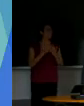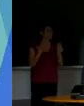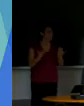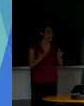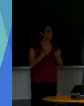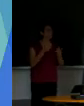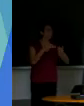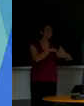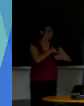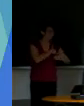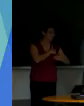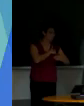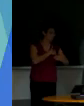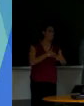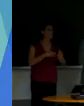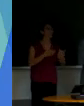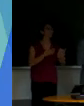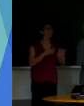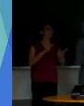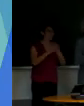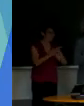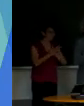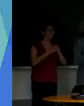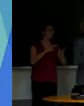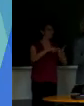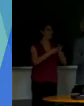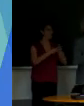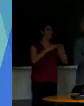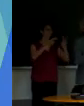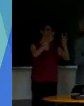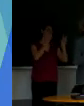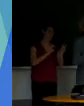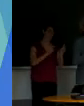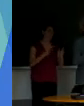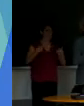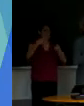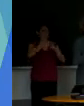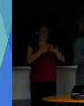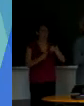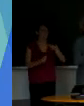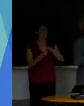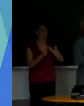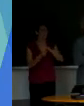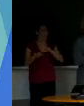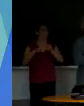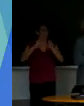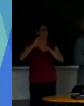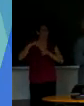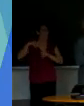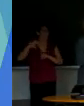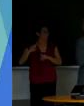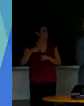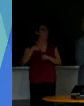è sia ingegnere elettronico che dipendente Enel. A questo punto può decidere se continuare con le lauree